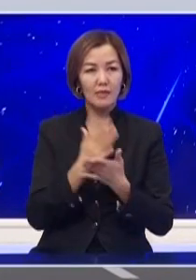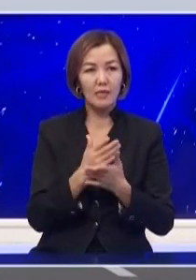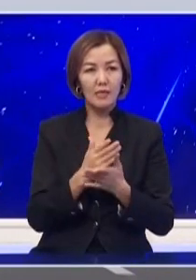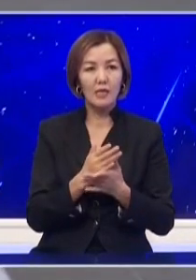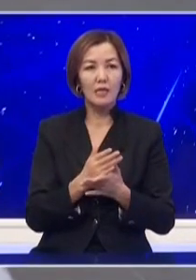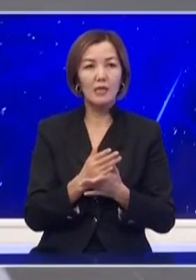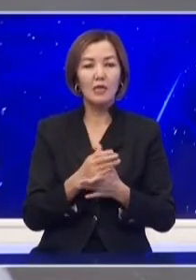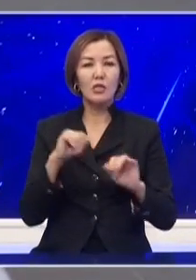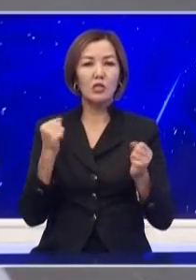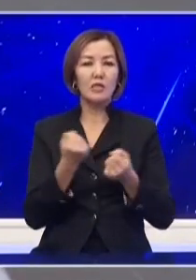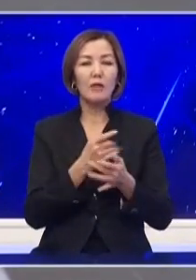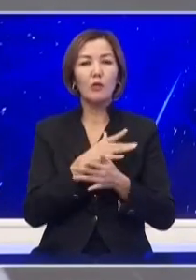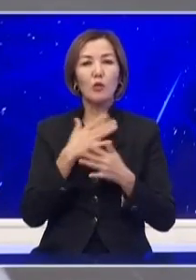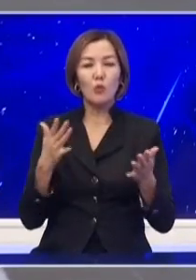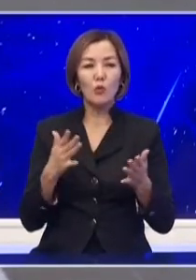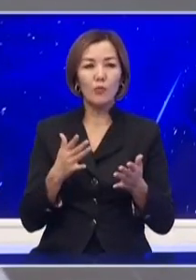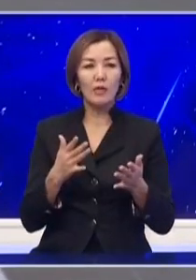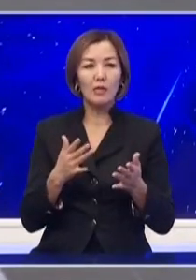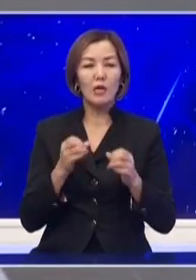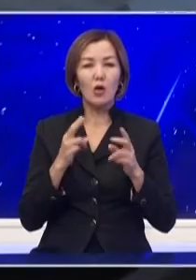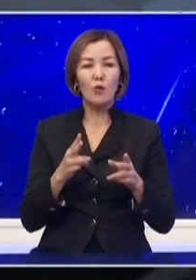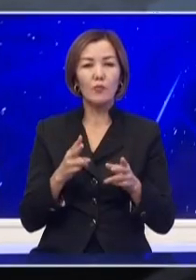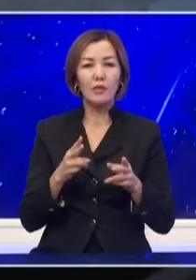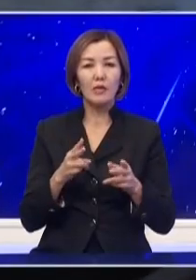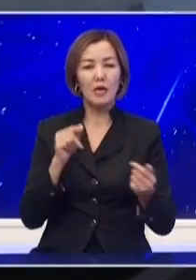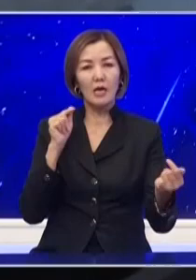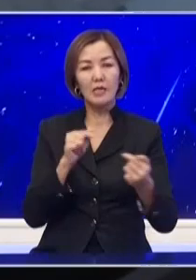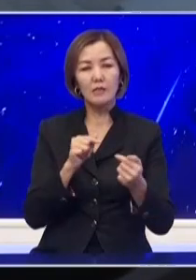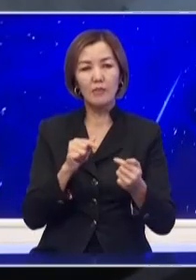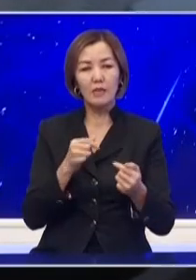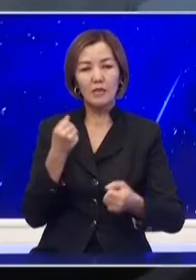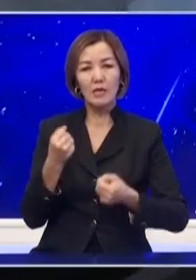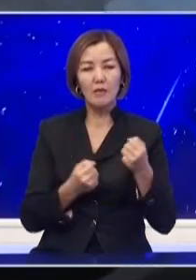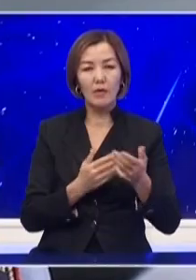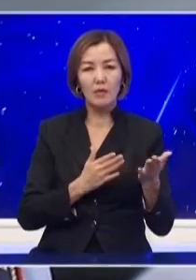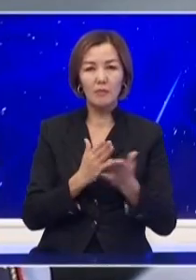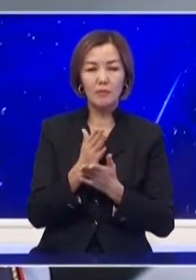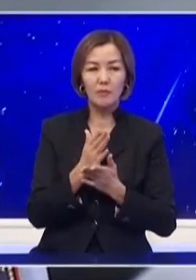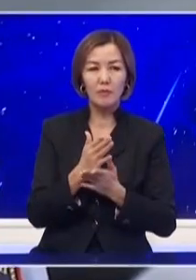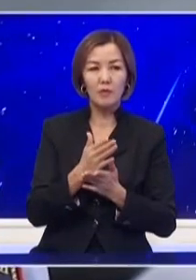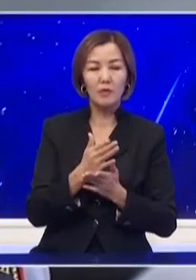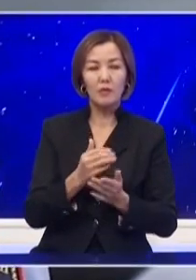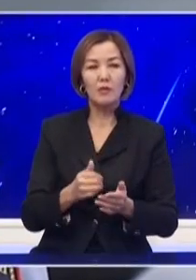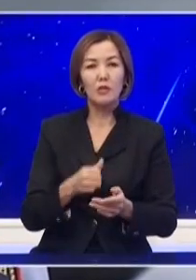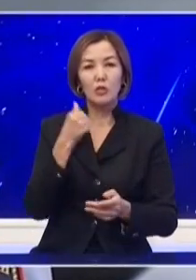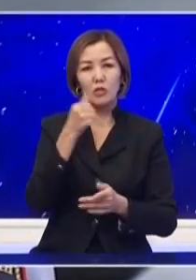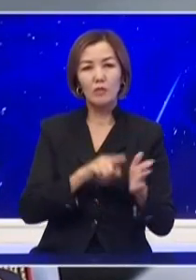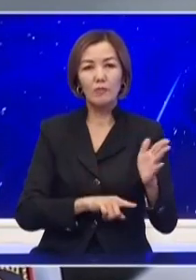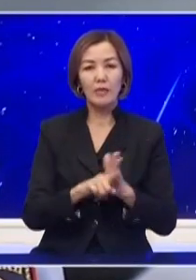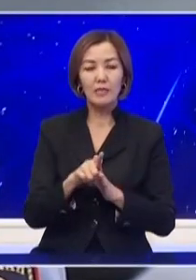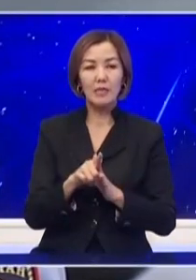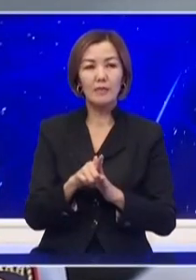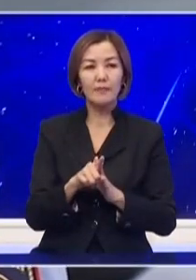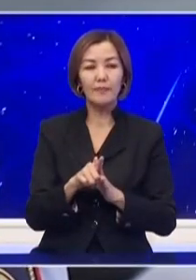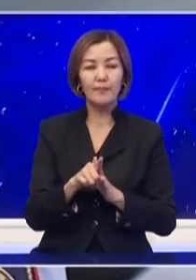Дені жылдамдықты шамадан тыс асыру және қауіпті аймақтарда қарсы бағытқа шығып кететіндер. Жалпы